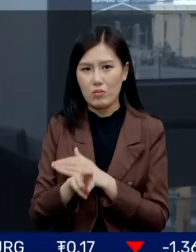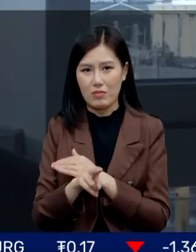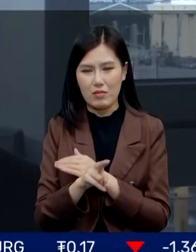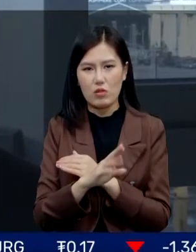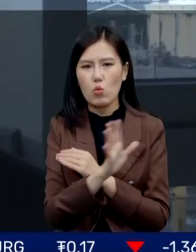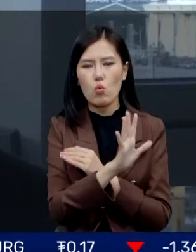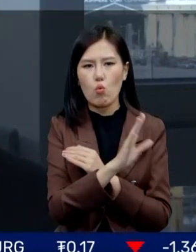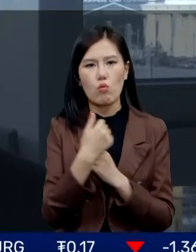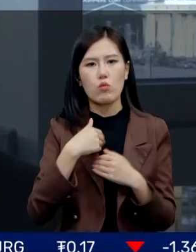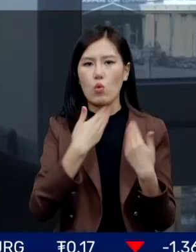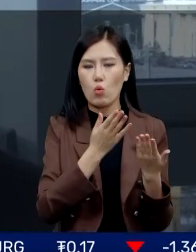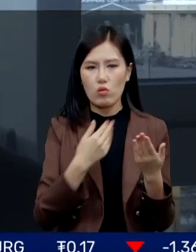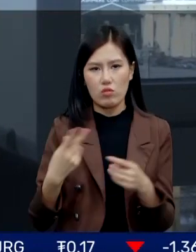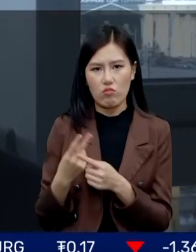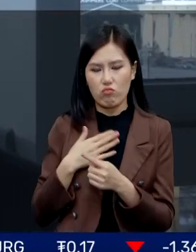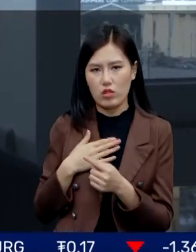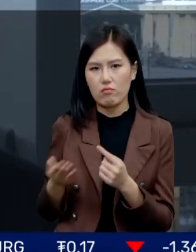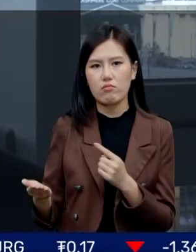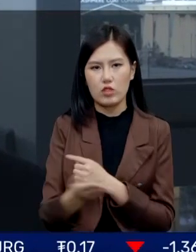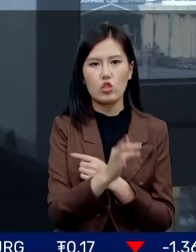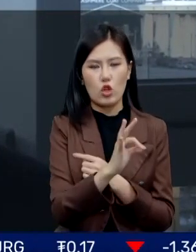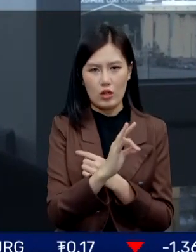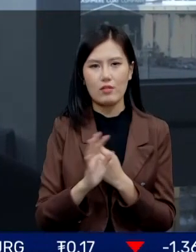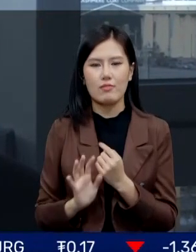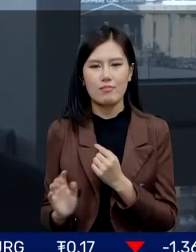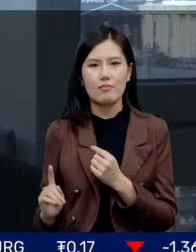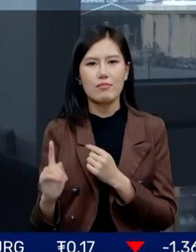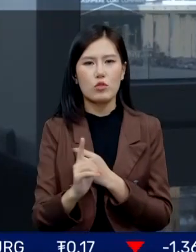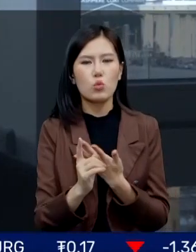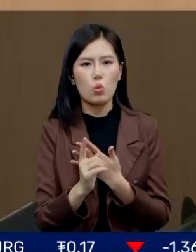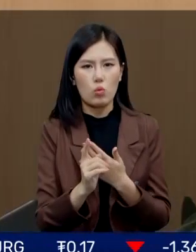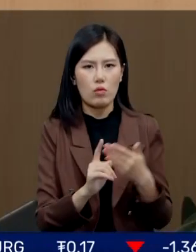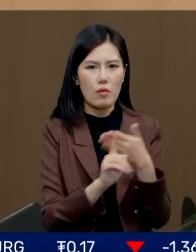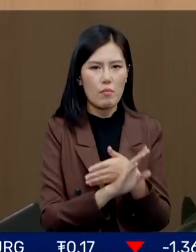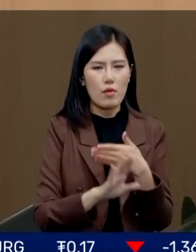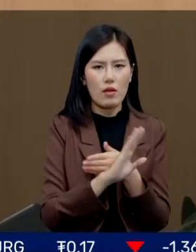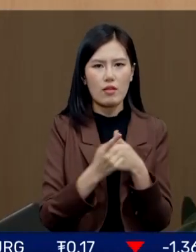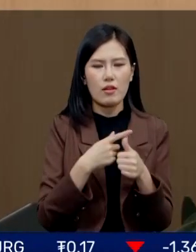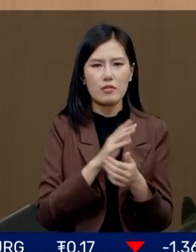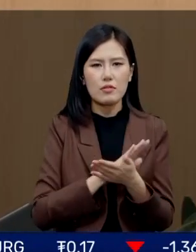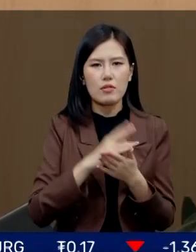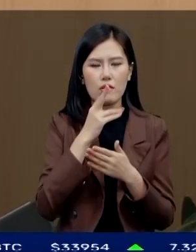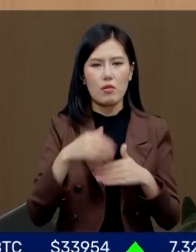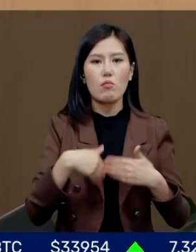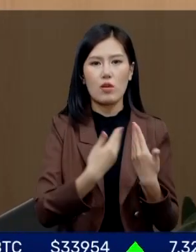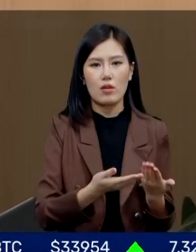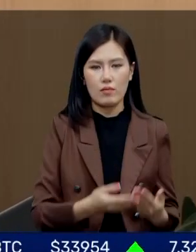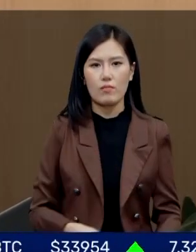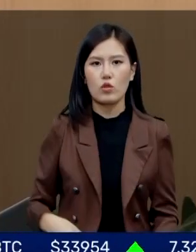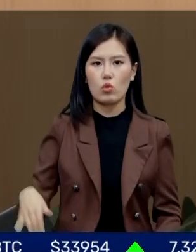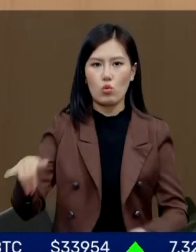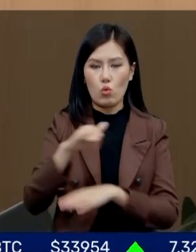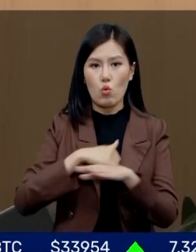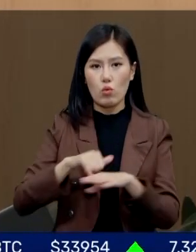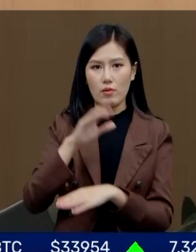аваарай л гэдэг юм уугаар тайлбарлаад а хэвлийн албан нэтер дээр юу хийж ийнэхээр даргын галангуулагчийг л яваад байгаа байхгүй. Төрийн байгууллагууд нь хажуудаа